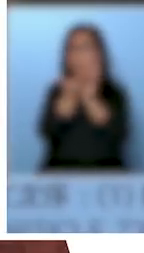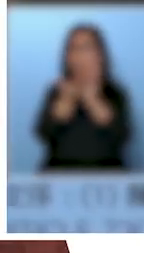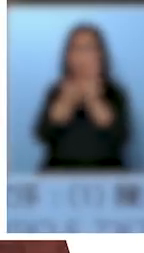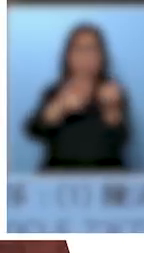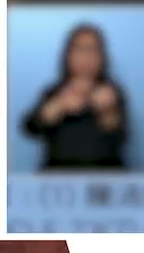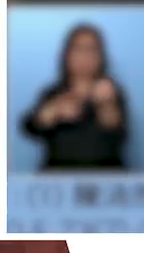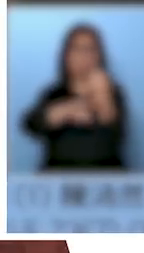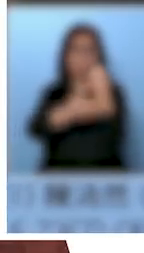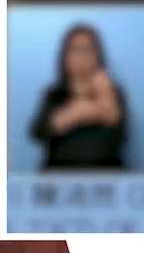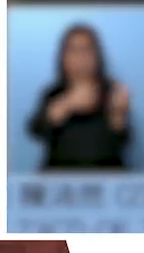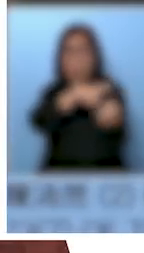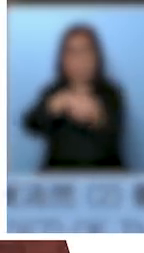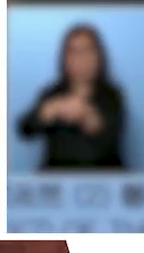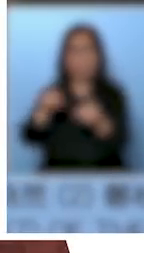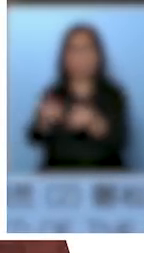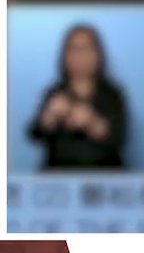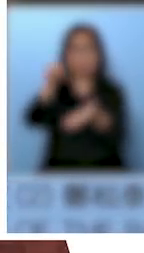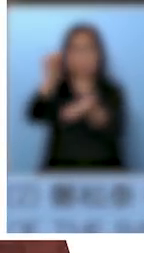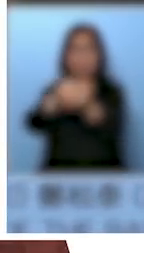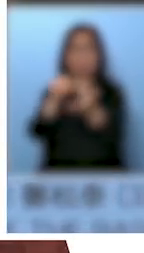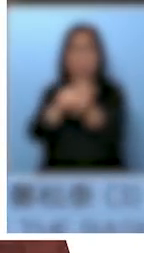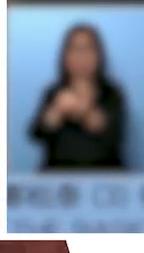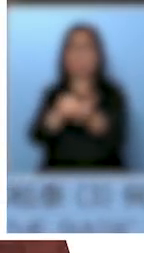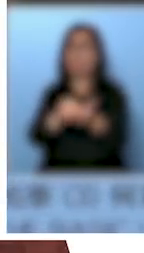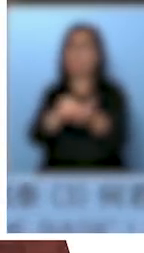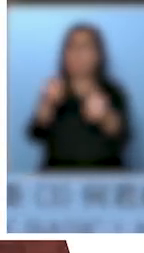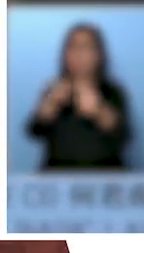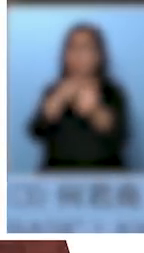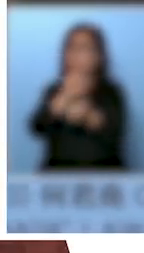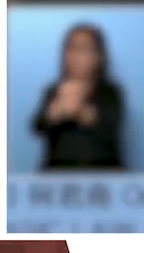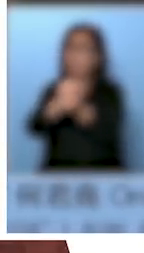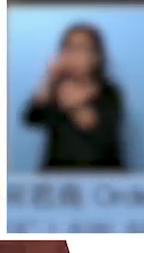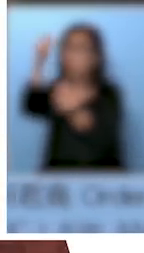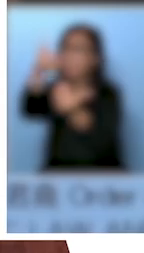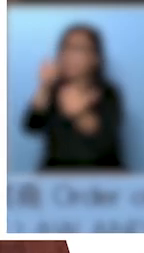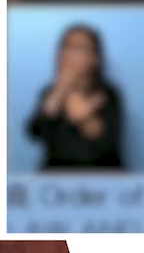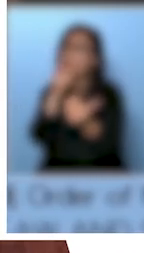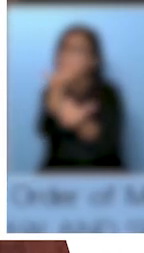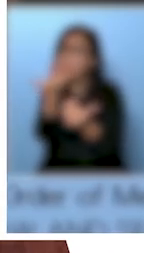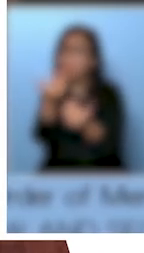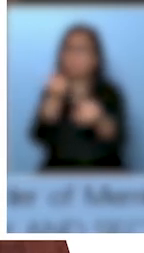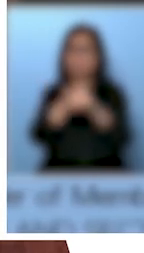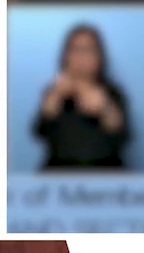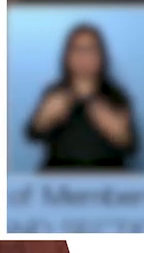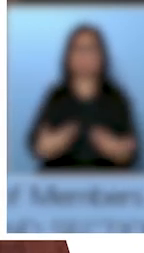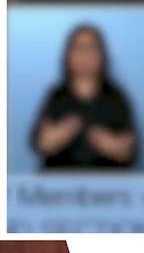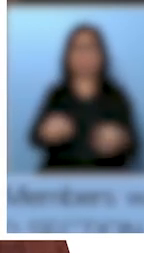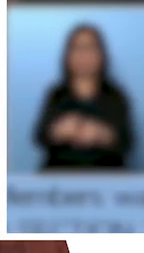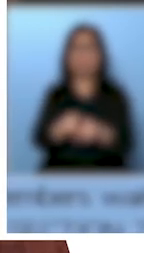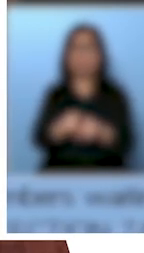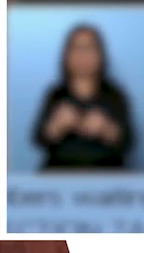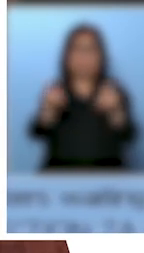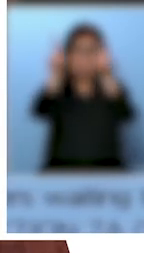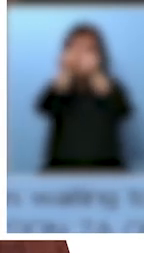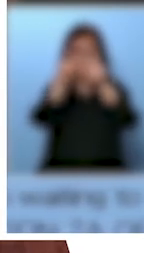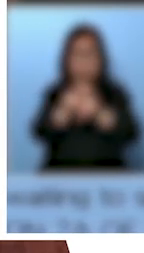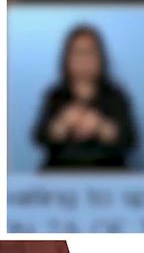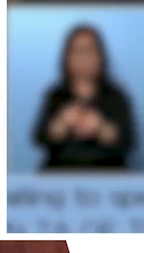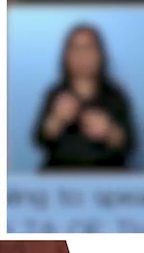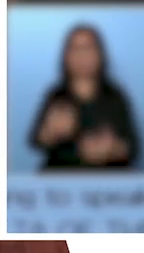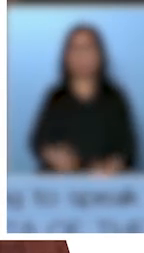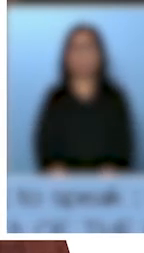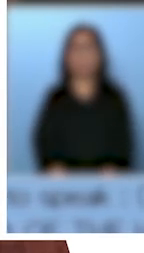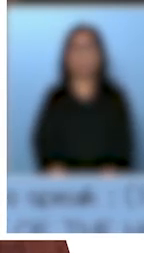事罪行咧，去作出一個嗰個量刑嘅指引嘅檢視。而家我哋見到嘅量刑指引，當然